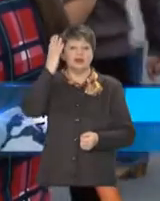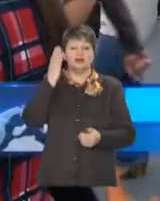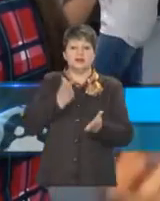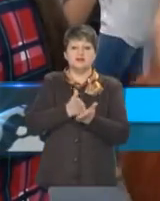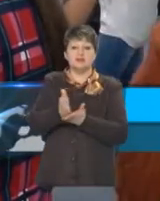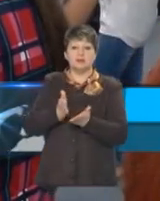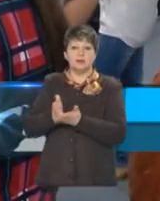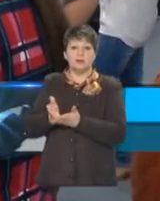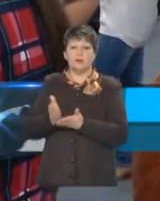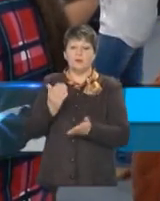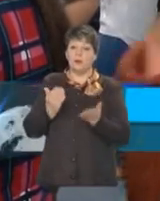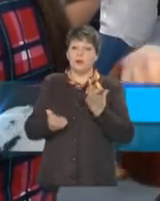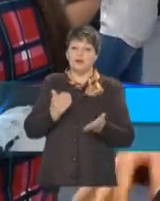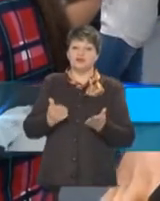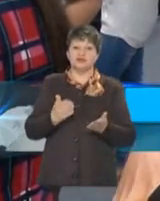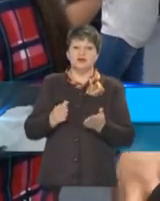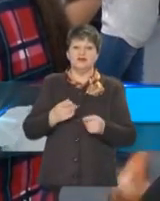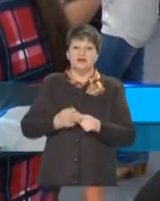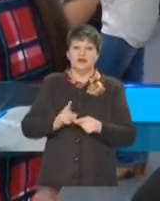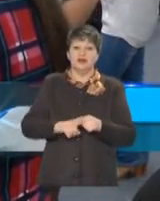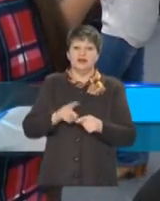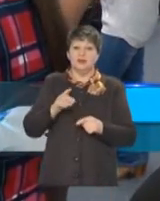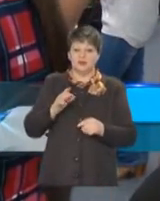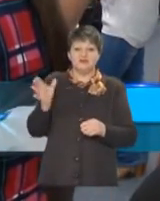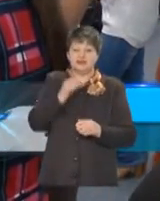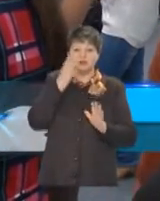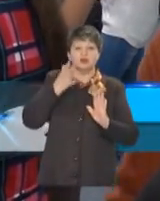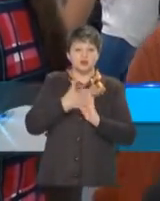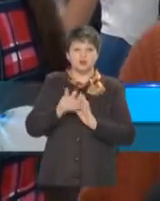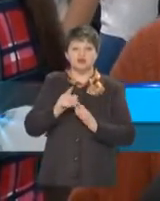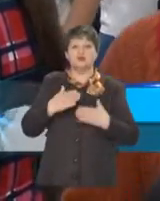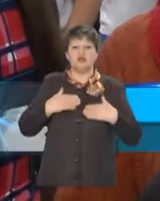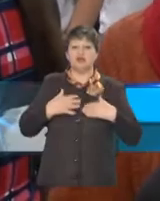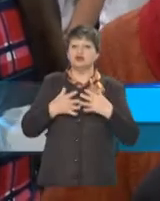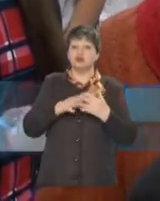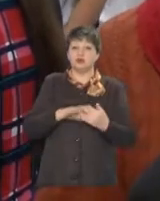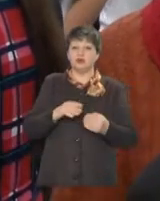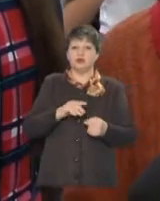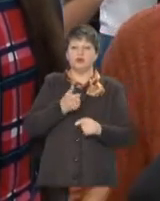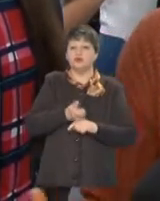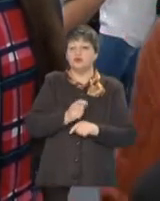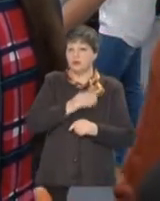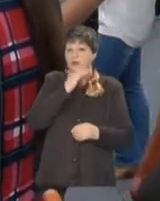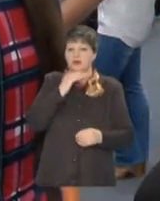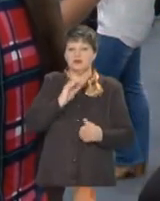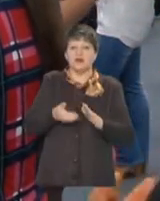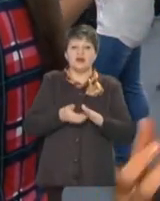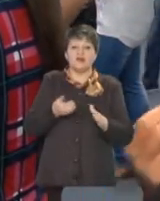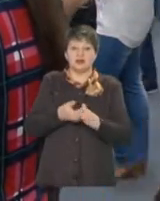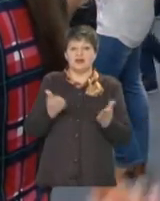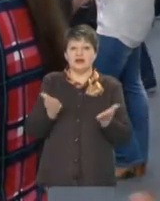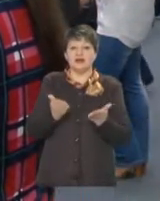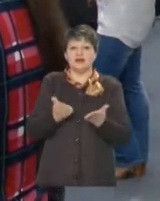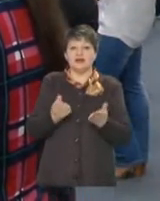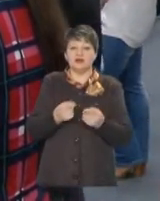так спрямовані, можливо, трошки інфраструктурно, але це зовсім зрозуміло, та? Тому що в наших селах дуже багато не вистачає